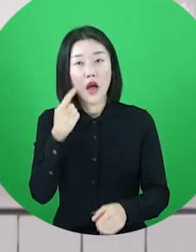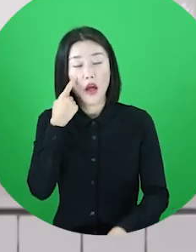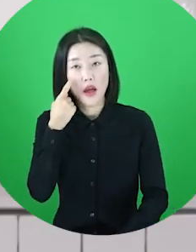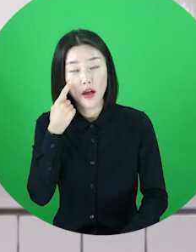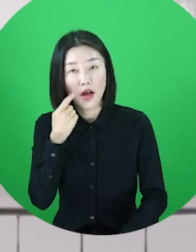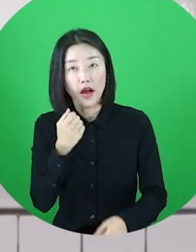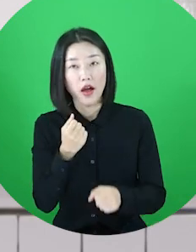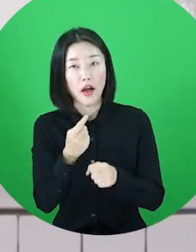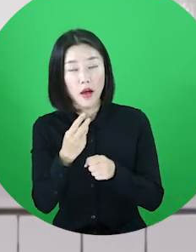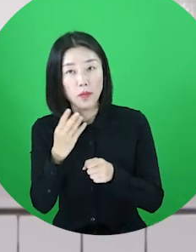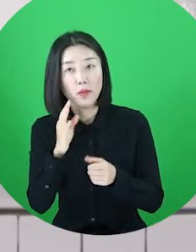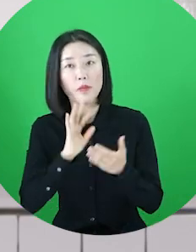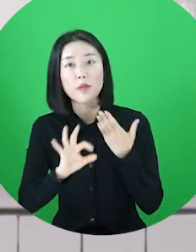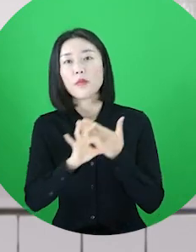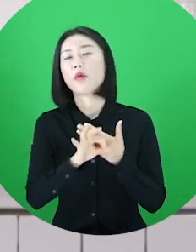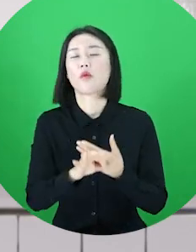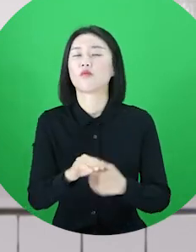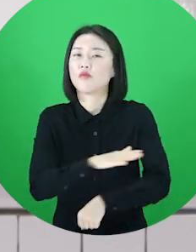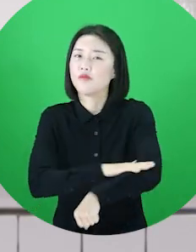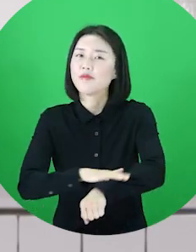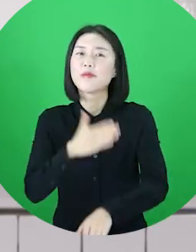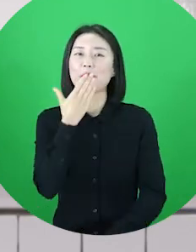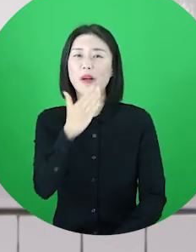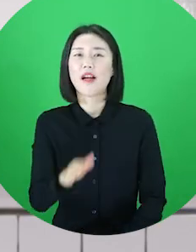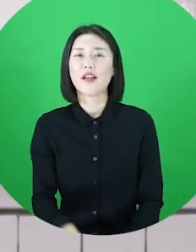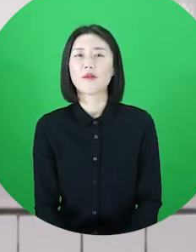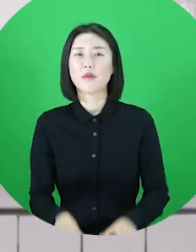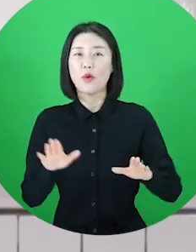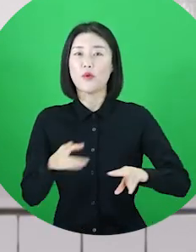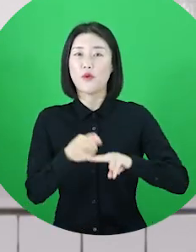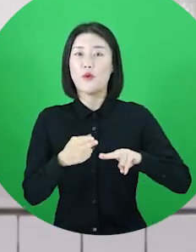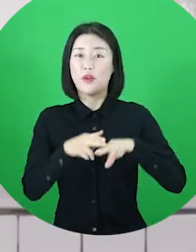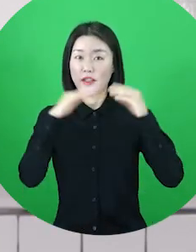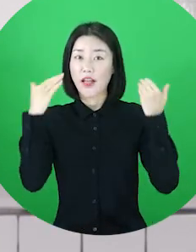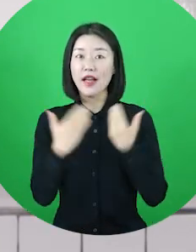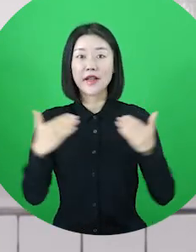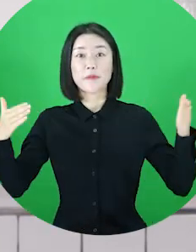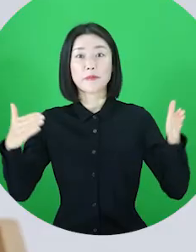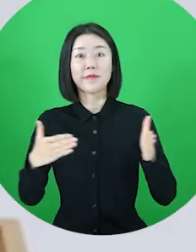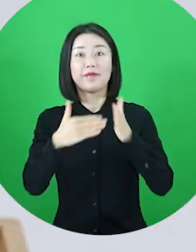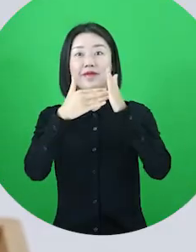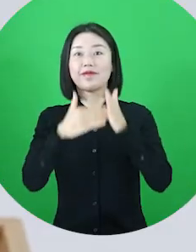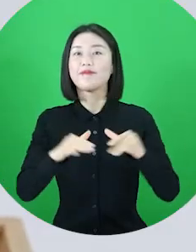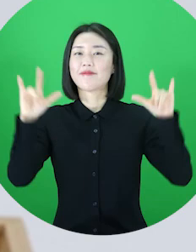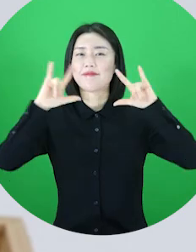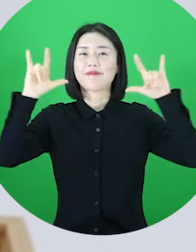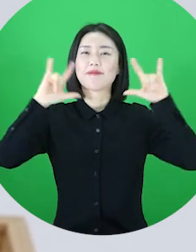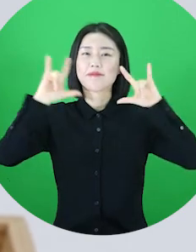그럼 오늘의 요리 마치겠습니다. 안녕!